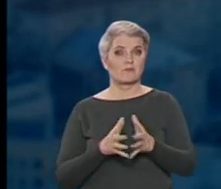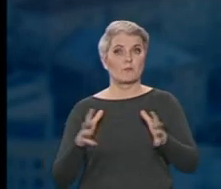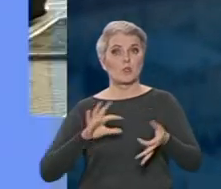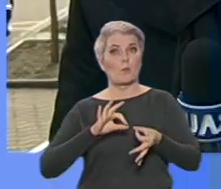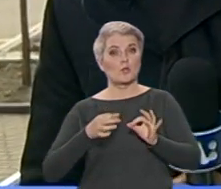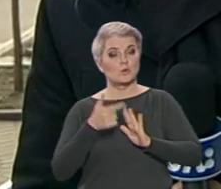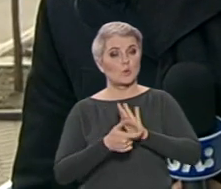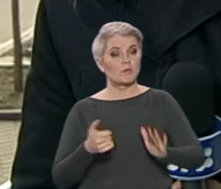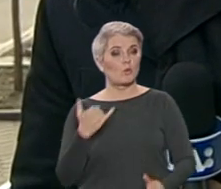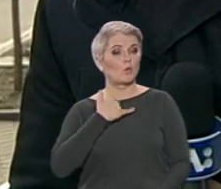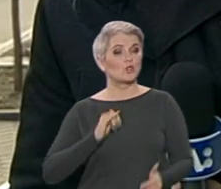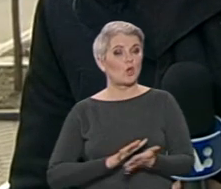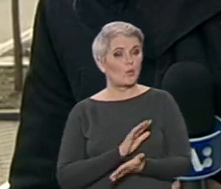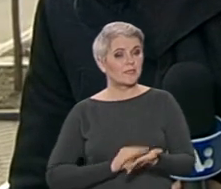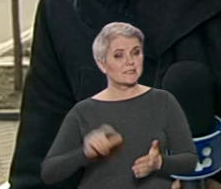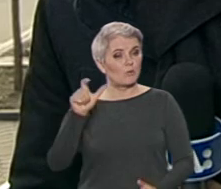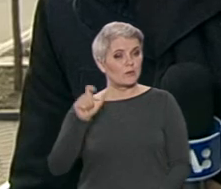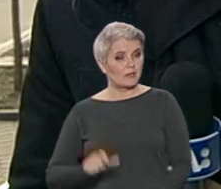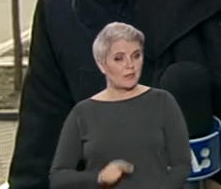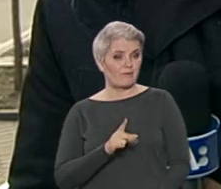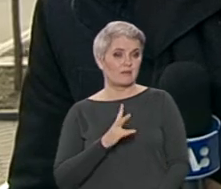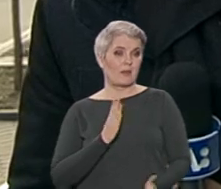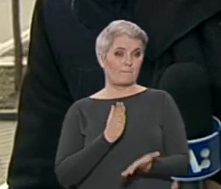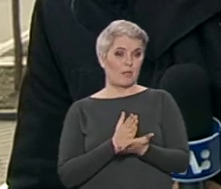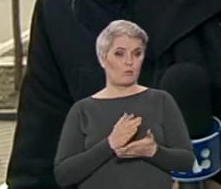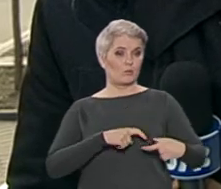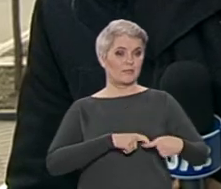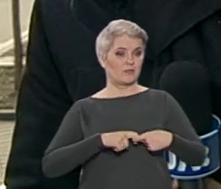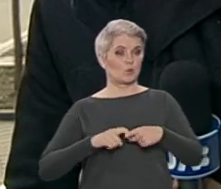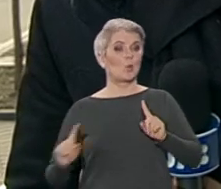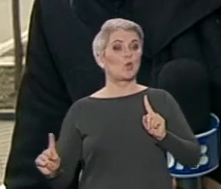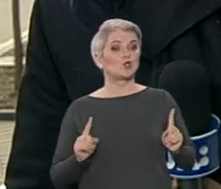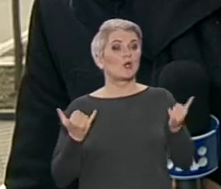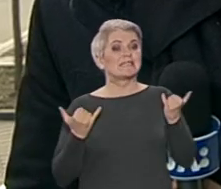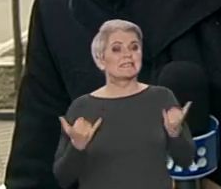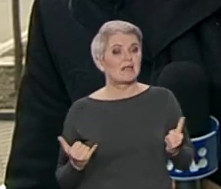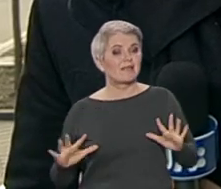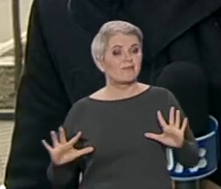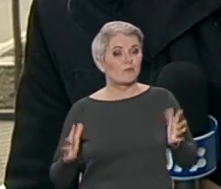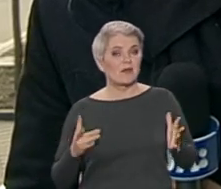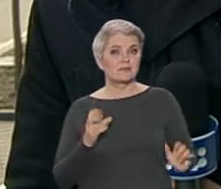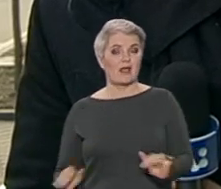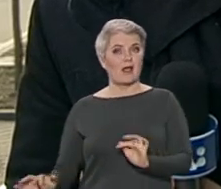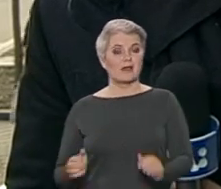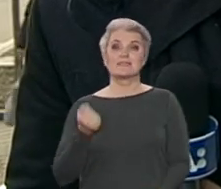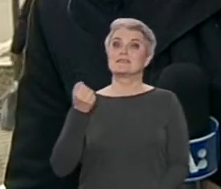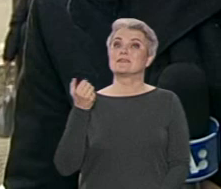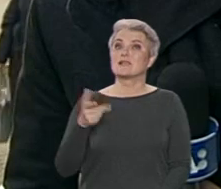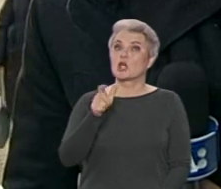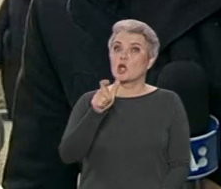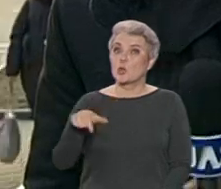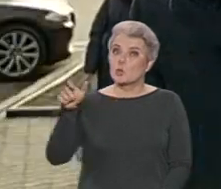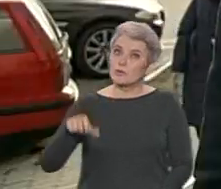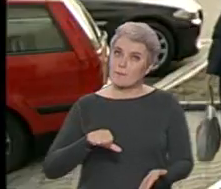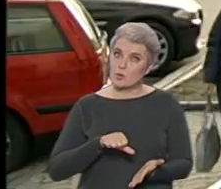нашого кореспондента Олексія Гомуна. Він з нами на прямому зв'язку. Олексію, що зараз відбувається на акції? Скільки людей беруть